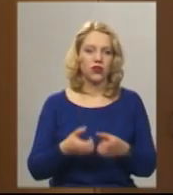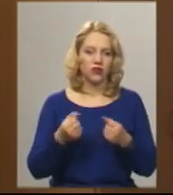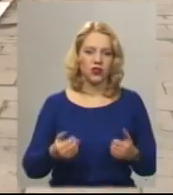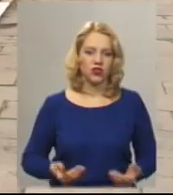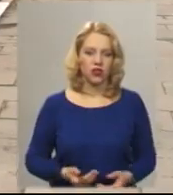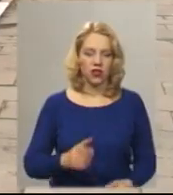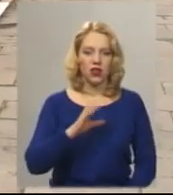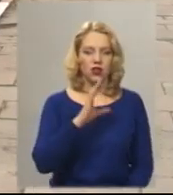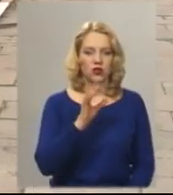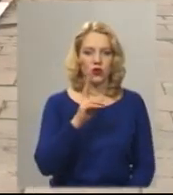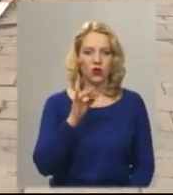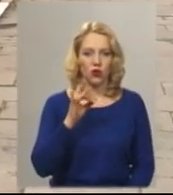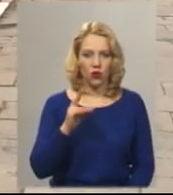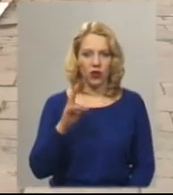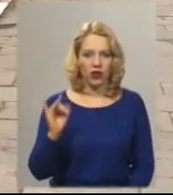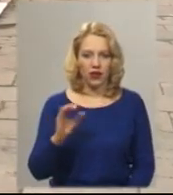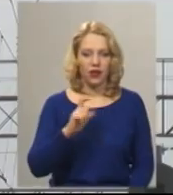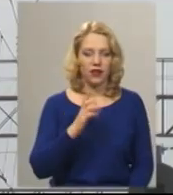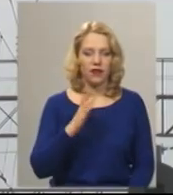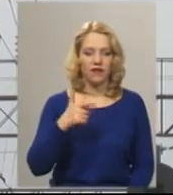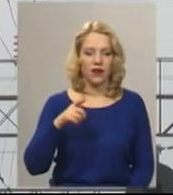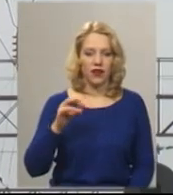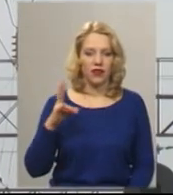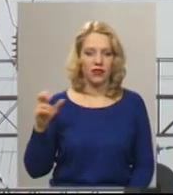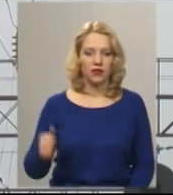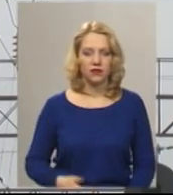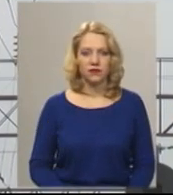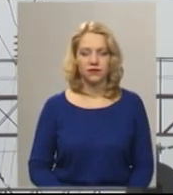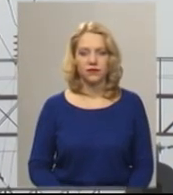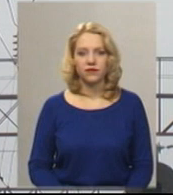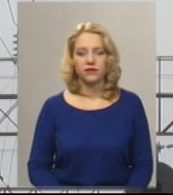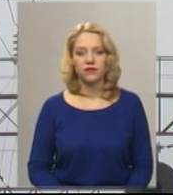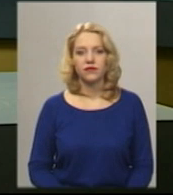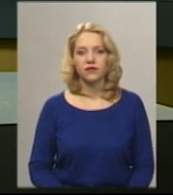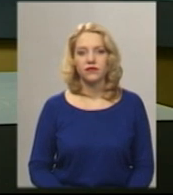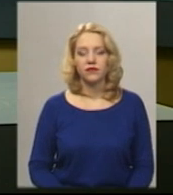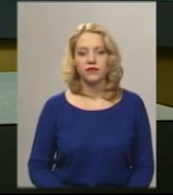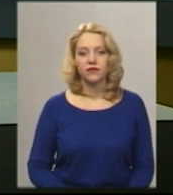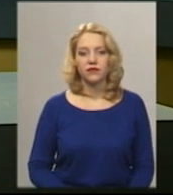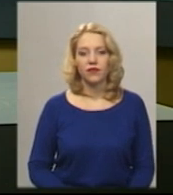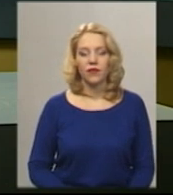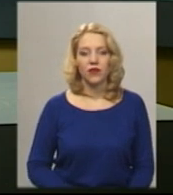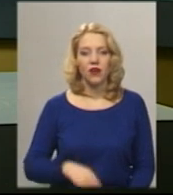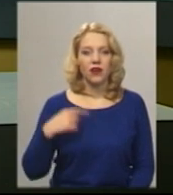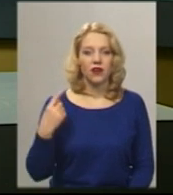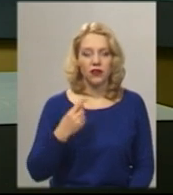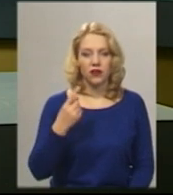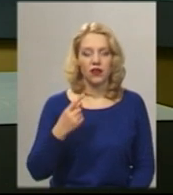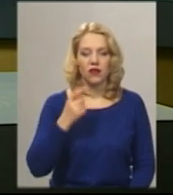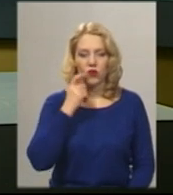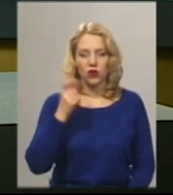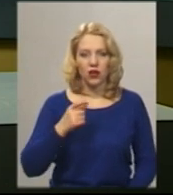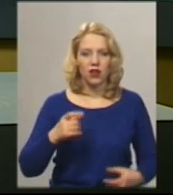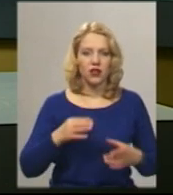Євгена нашого. Андрій Гумений, Нелі Шполак, Іван Мовчан. Новини на Суспільному. Хмельниччина. Єдиний в Україні